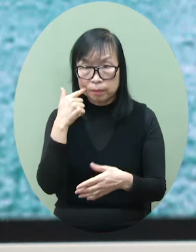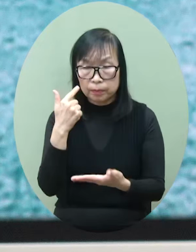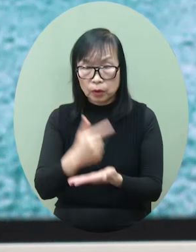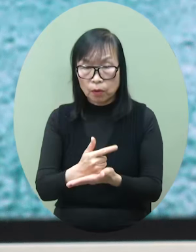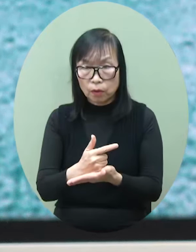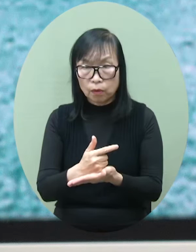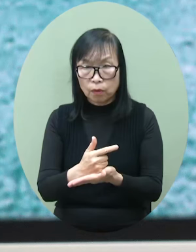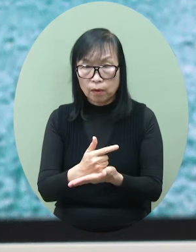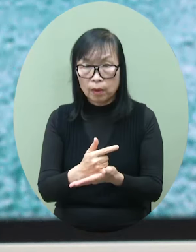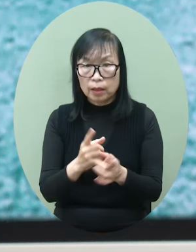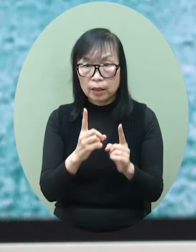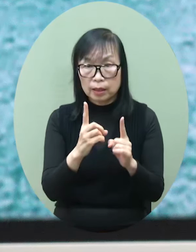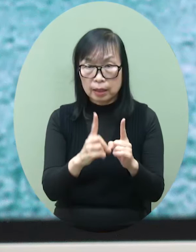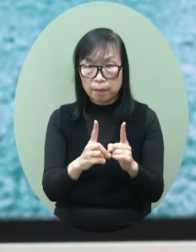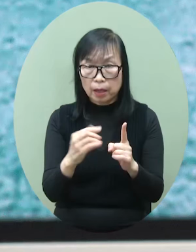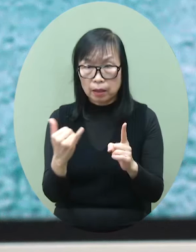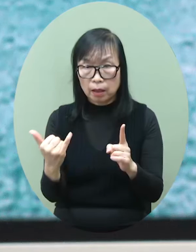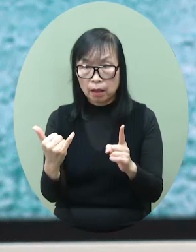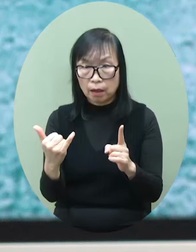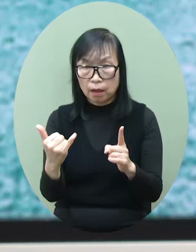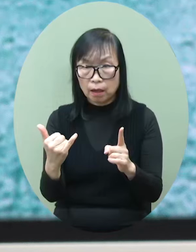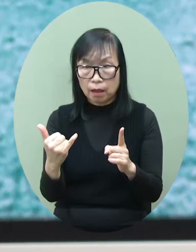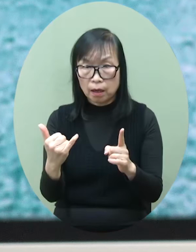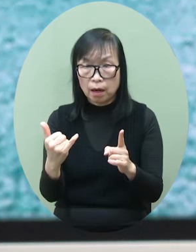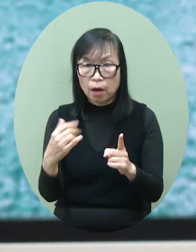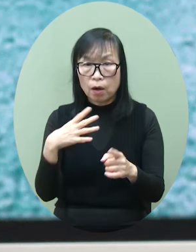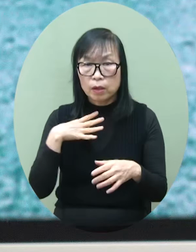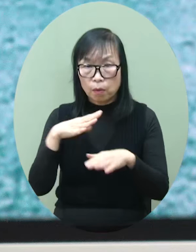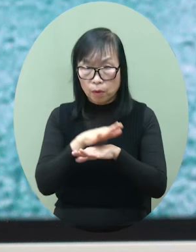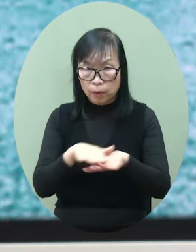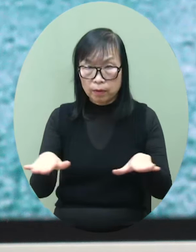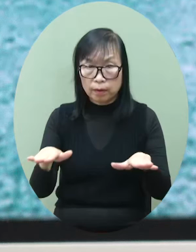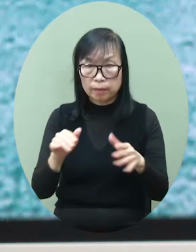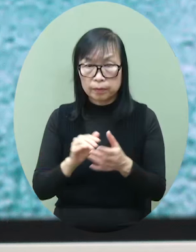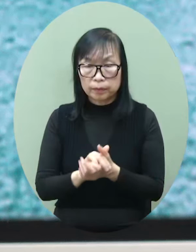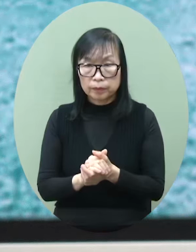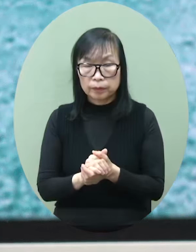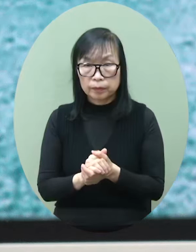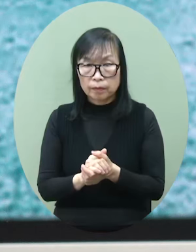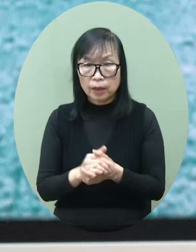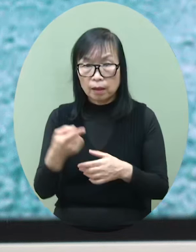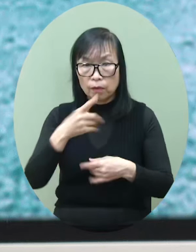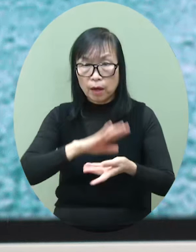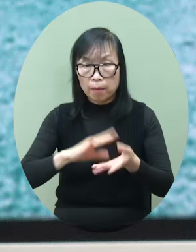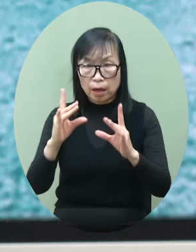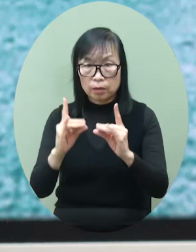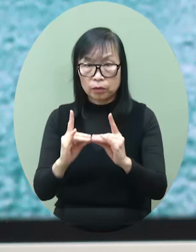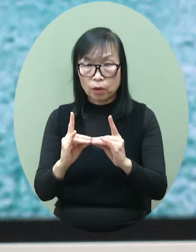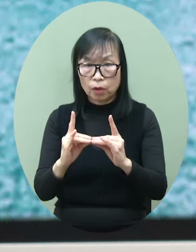嚴重116名的病人情況是穩定的我們負壓病房